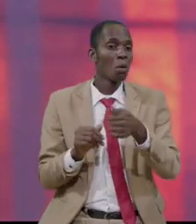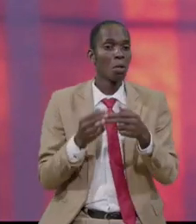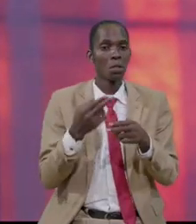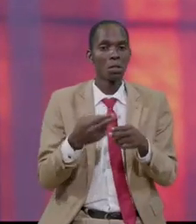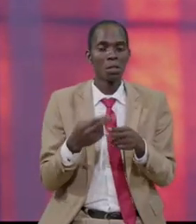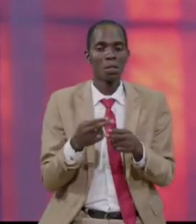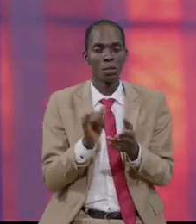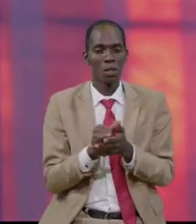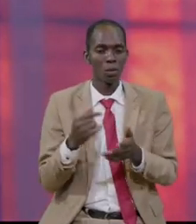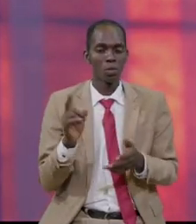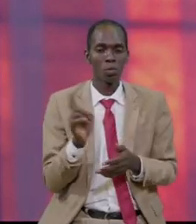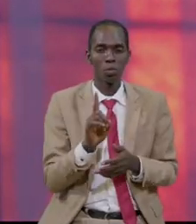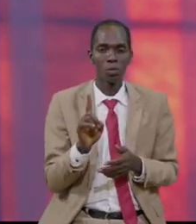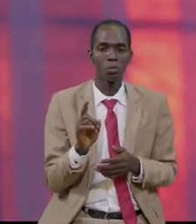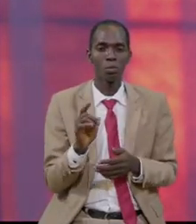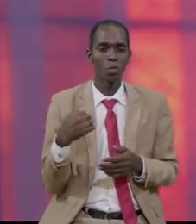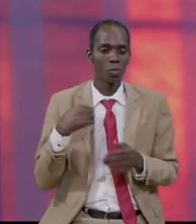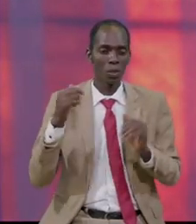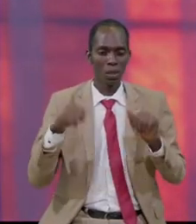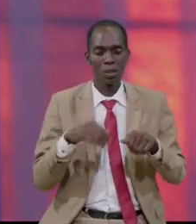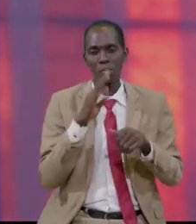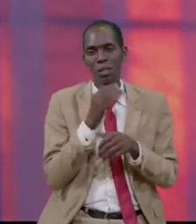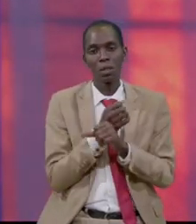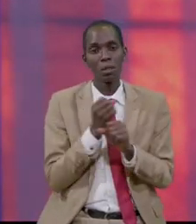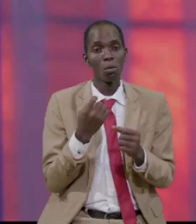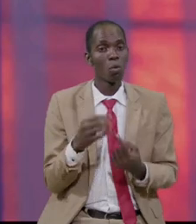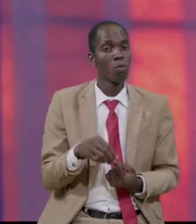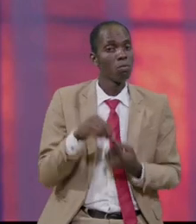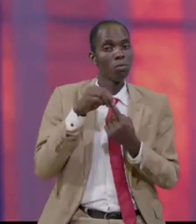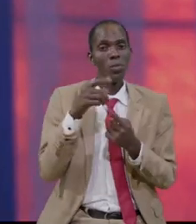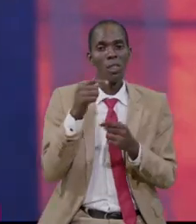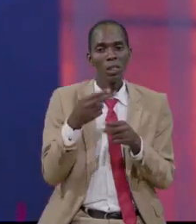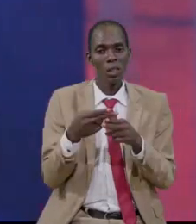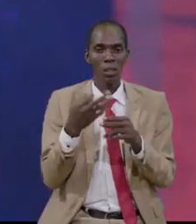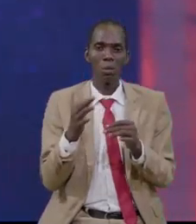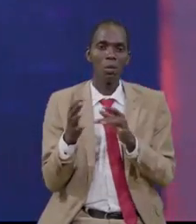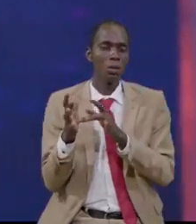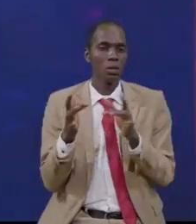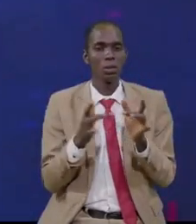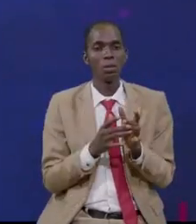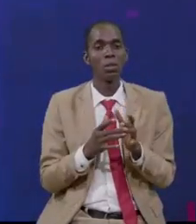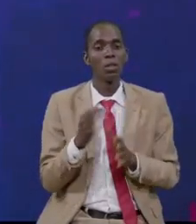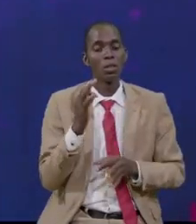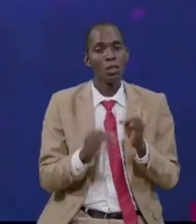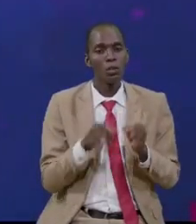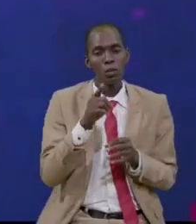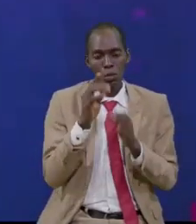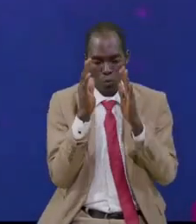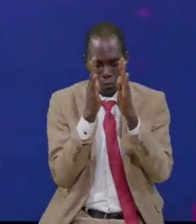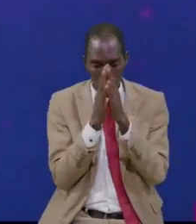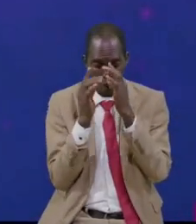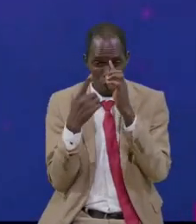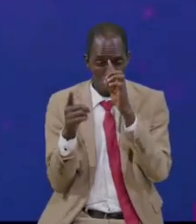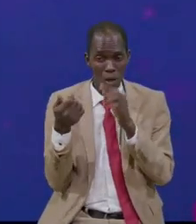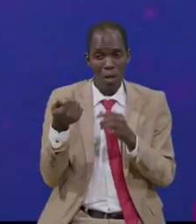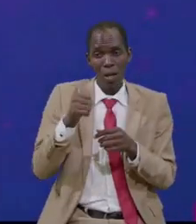lequel nous pouvons être sauvés, sauf le nom de Jésus-Christ. Si tu pries pour une bénédiction venant du Père,